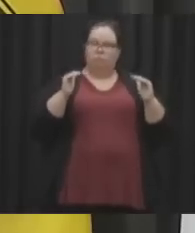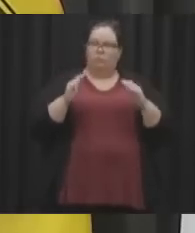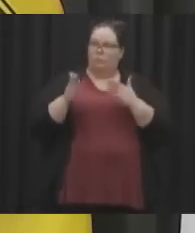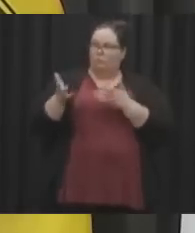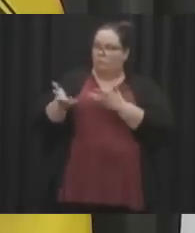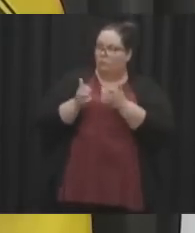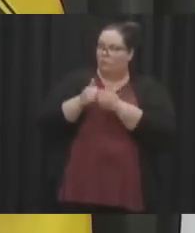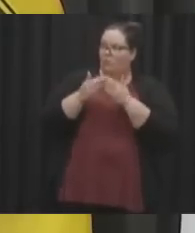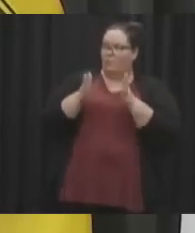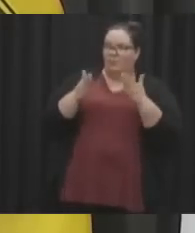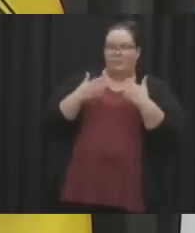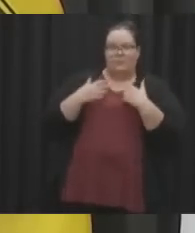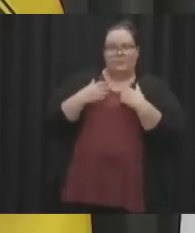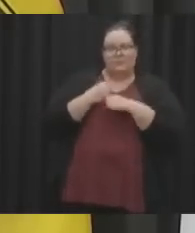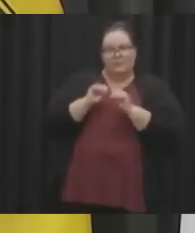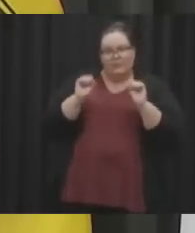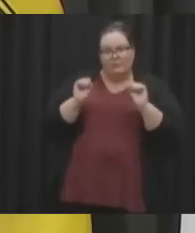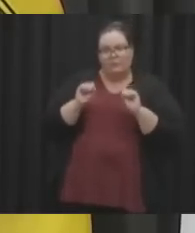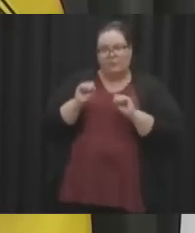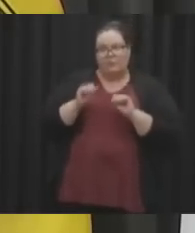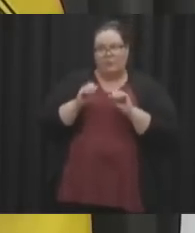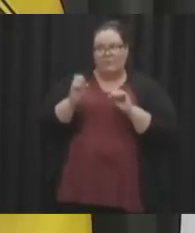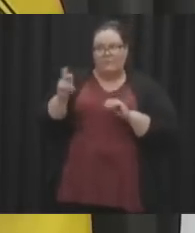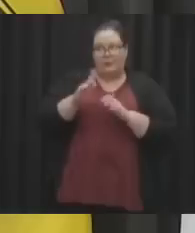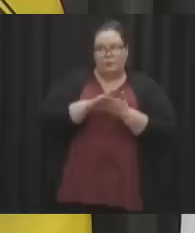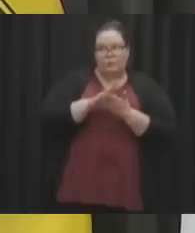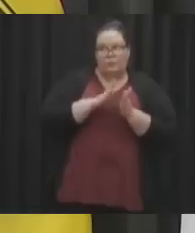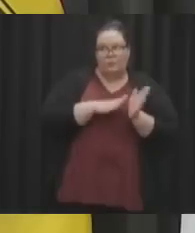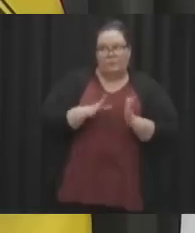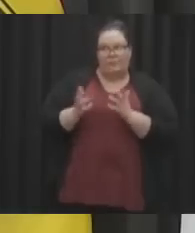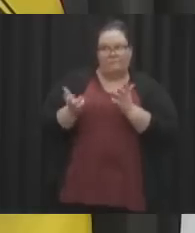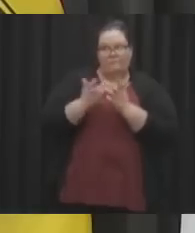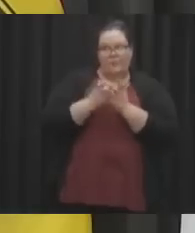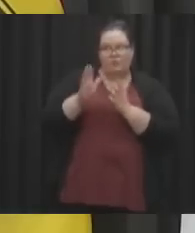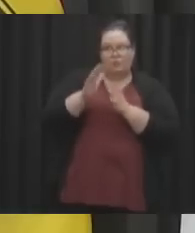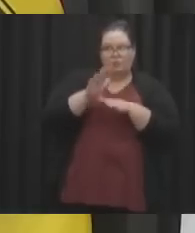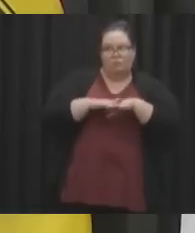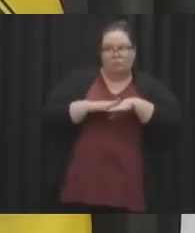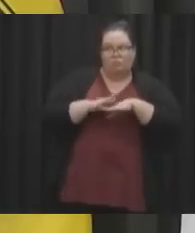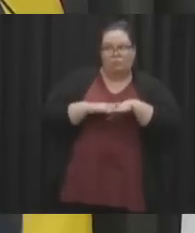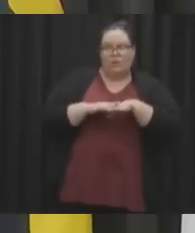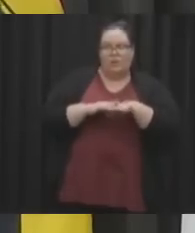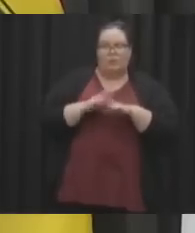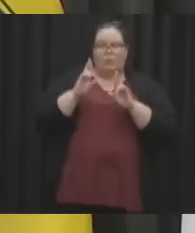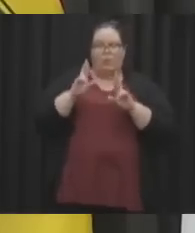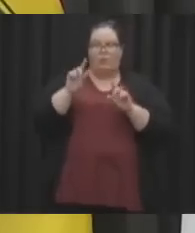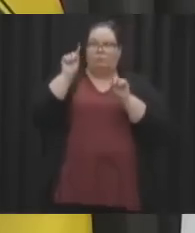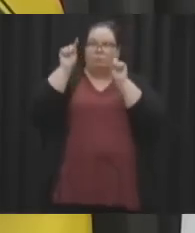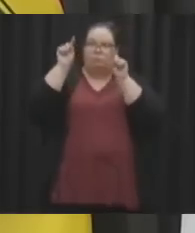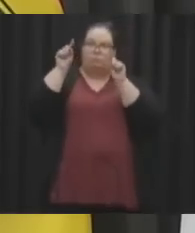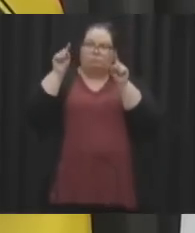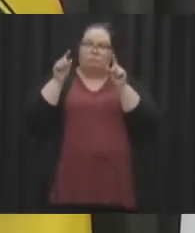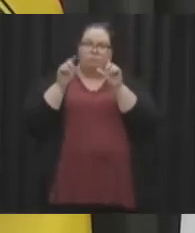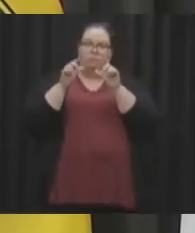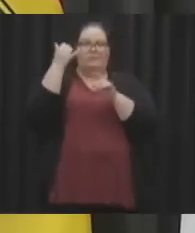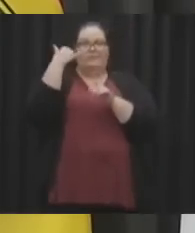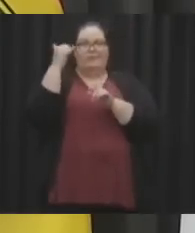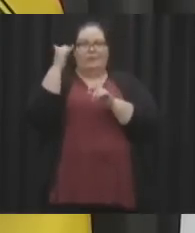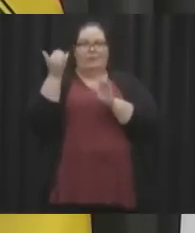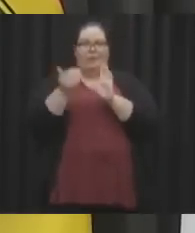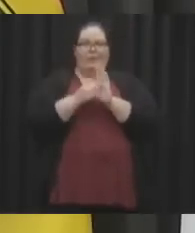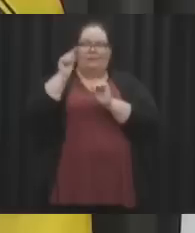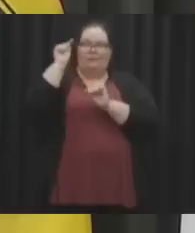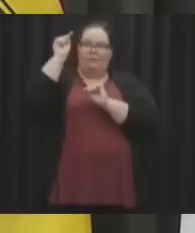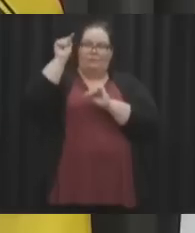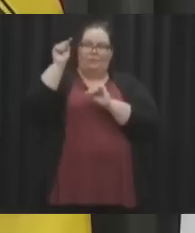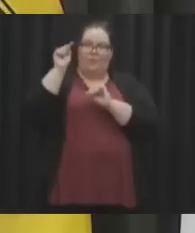deux régions où on est en phase orange en ce moment, est-ce que les parents peuvent choisir de garder leurs enfants à la maison